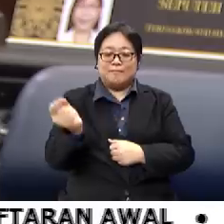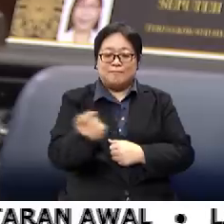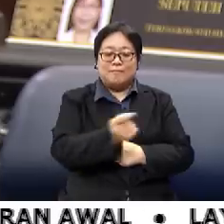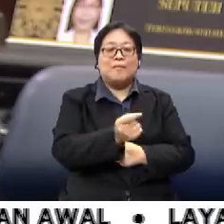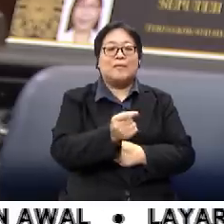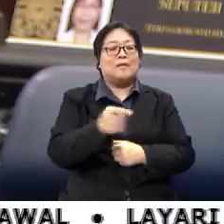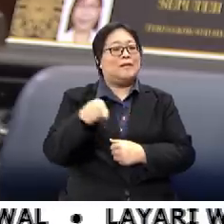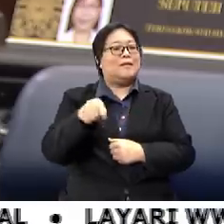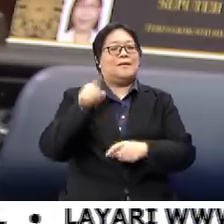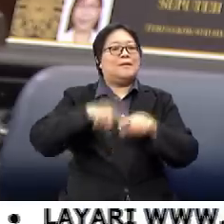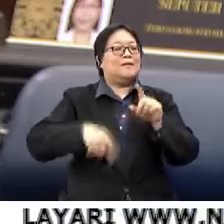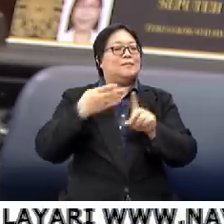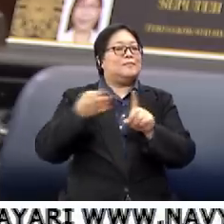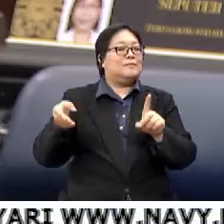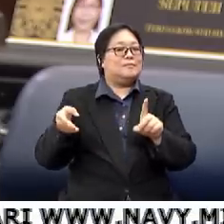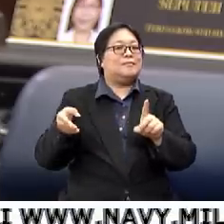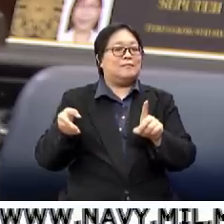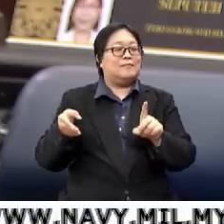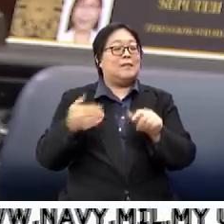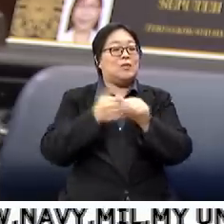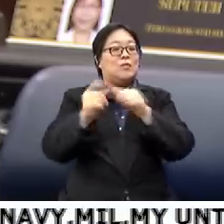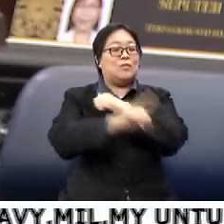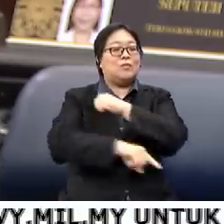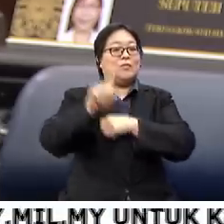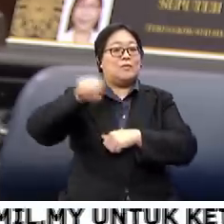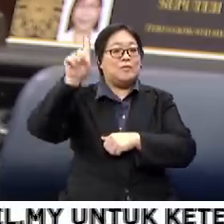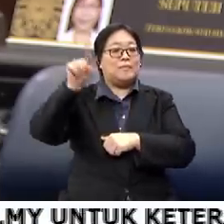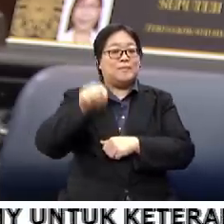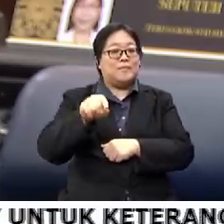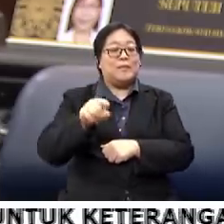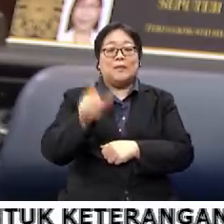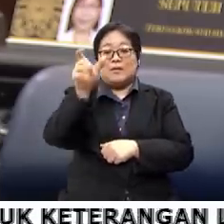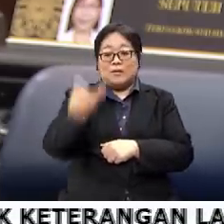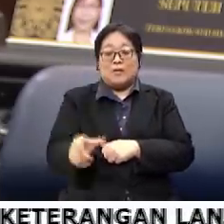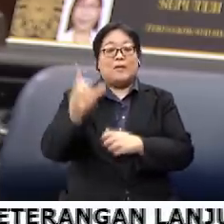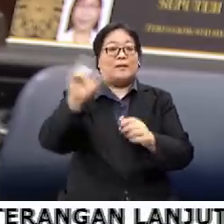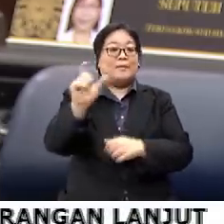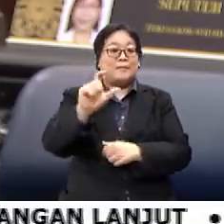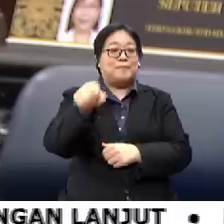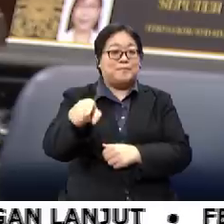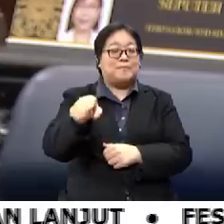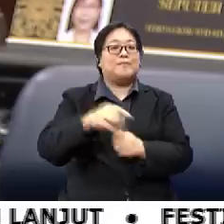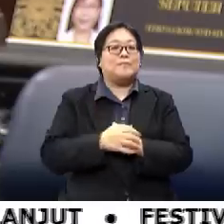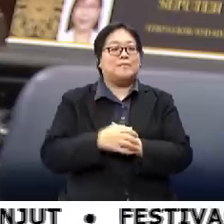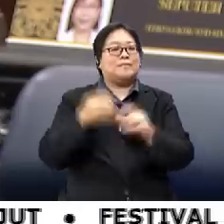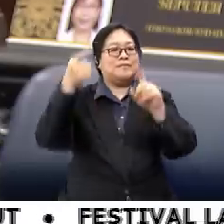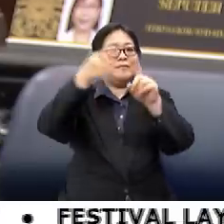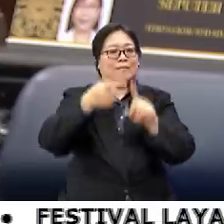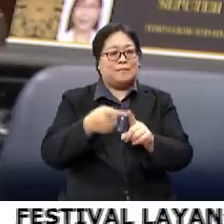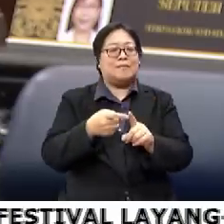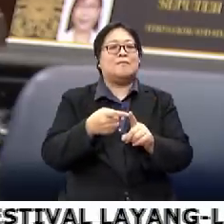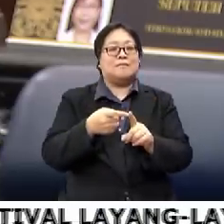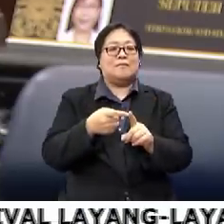Ini munafik ini. Dalam hukum Allah Subhanahu Wa Taala, seorang Islam yang berpegang